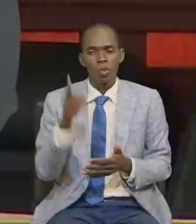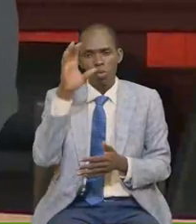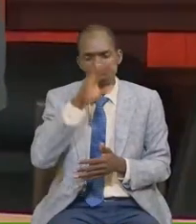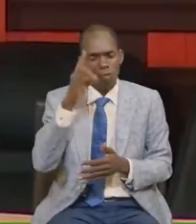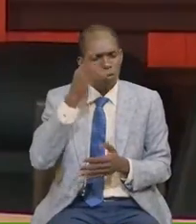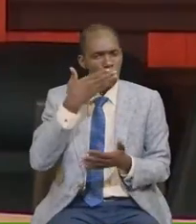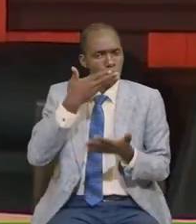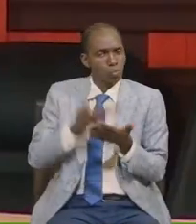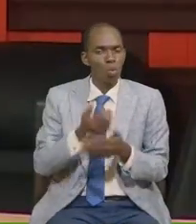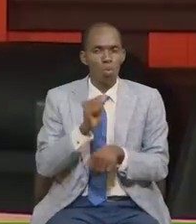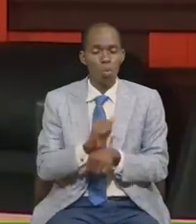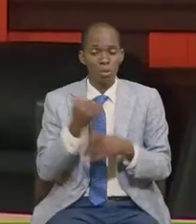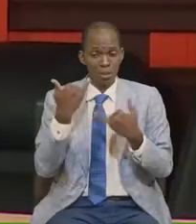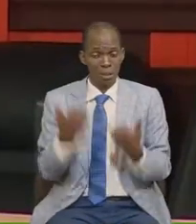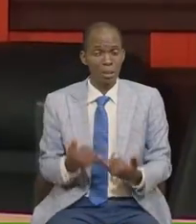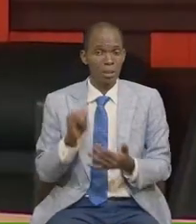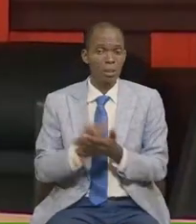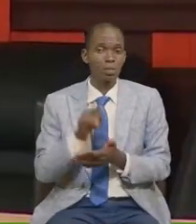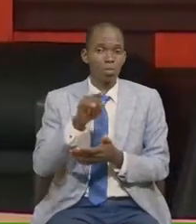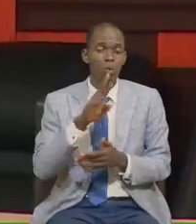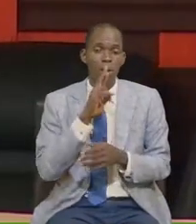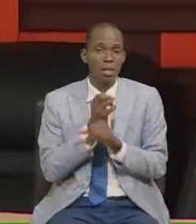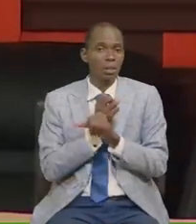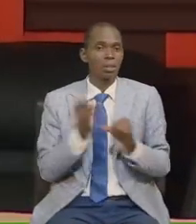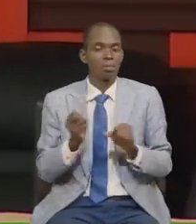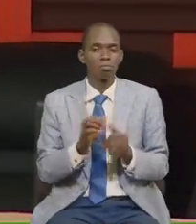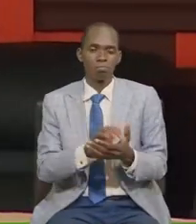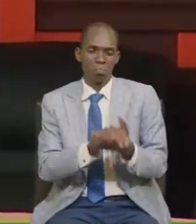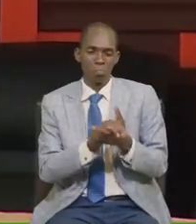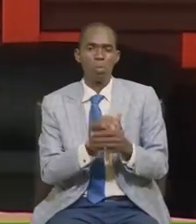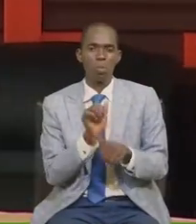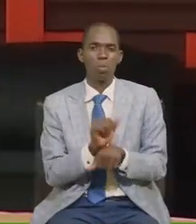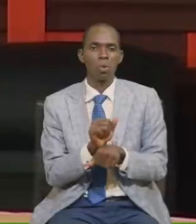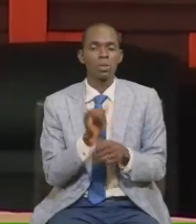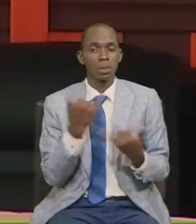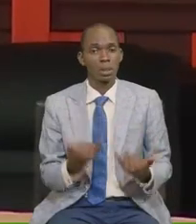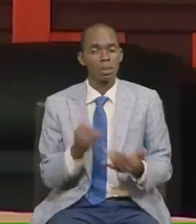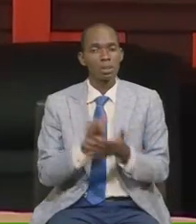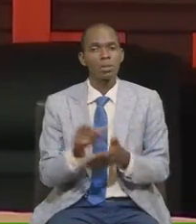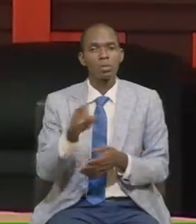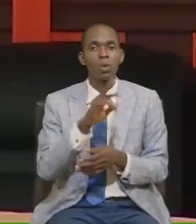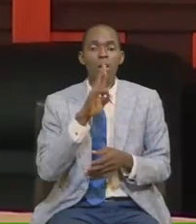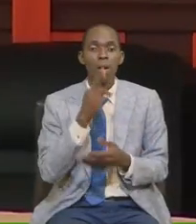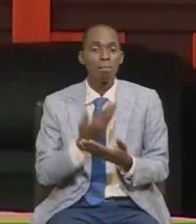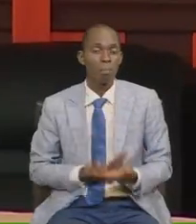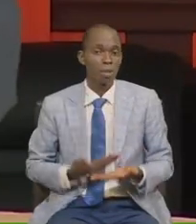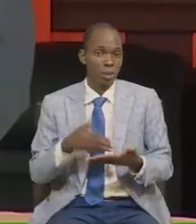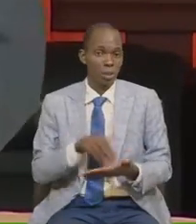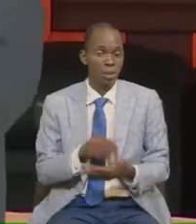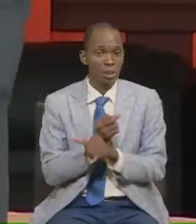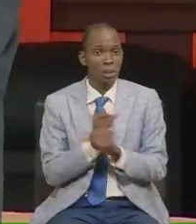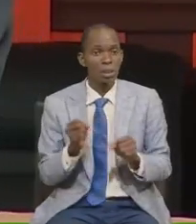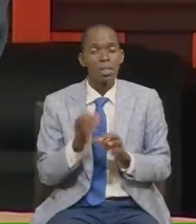que tu es né de nouveau. Un travail digne de ce nom maintenant que tu es né de nouveau. Et si tu dis que tu es enfant de